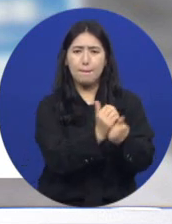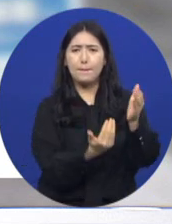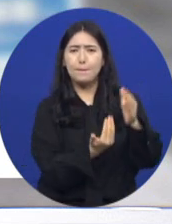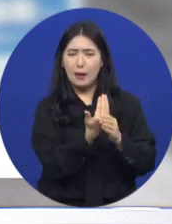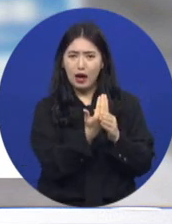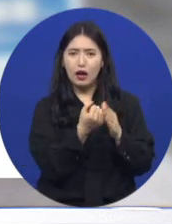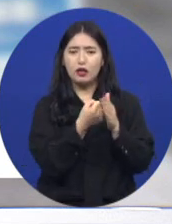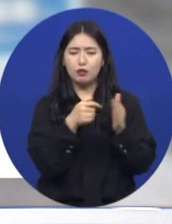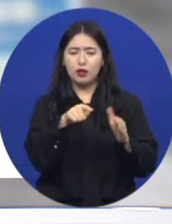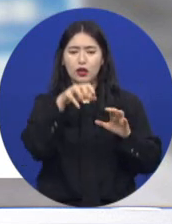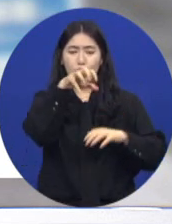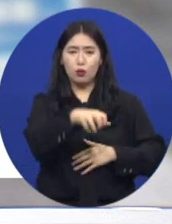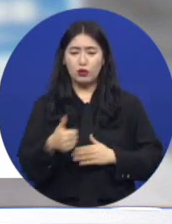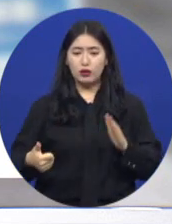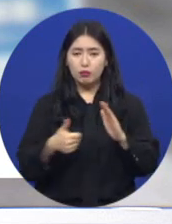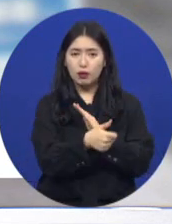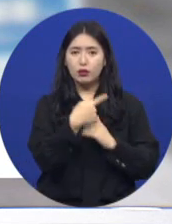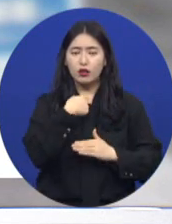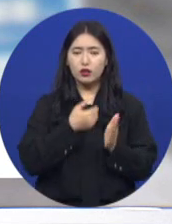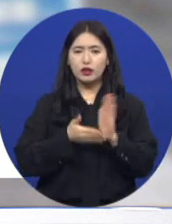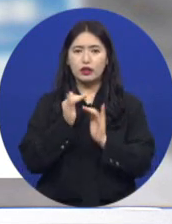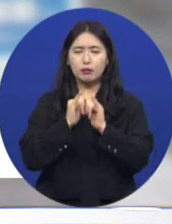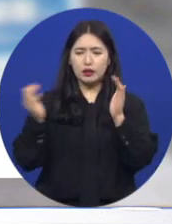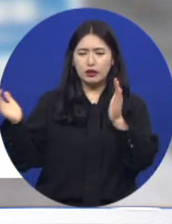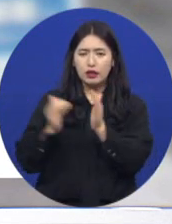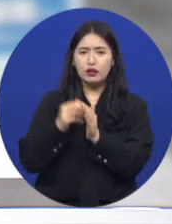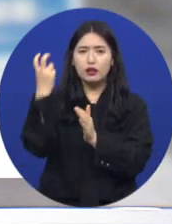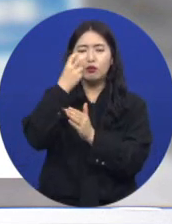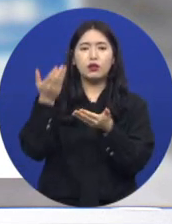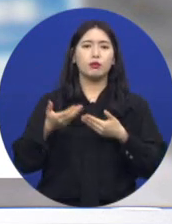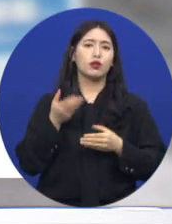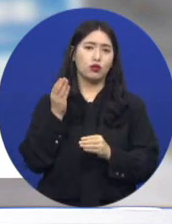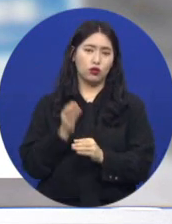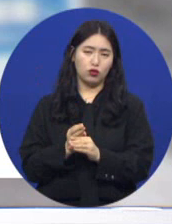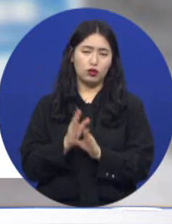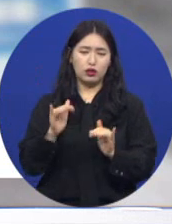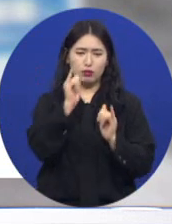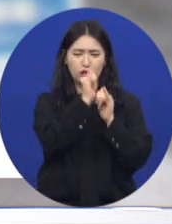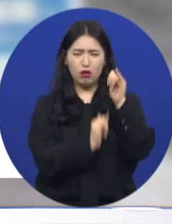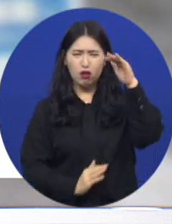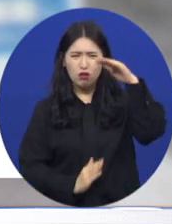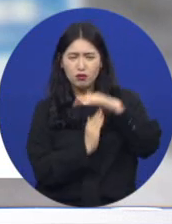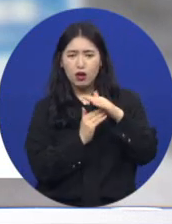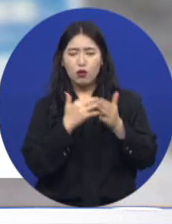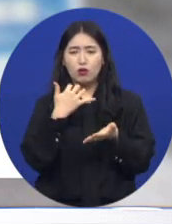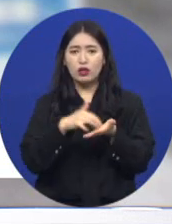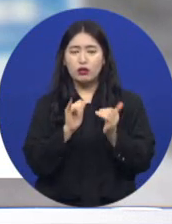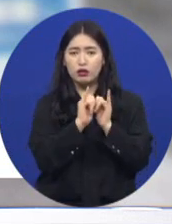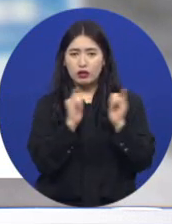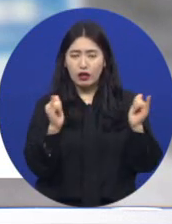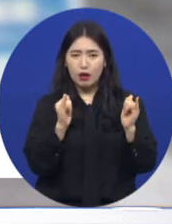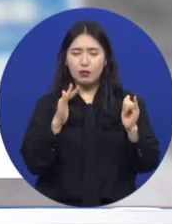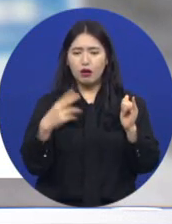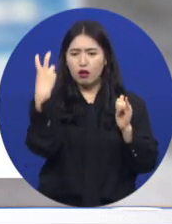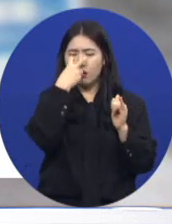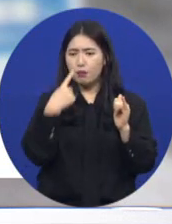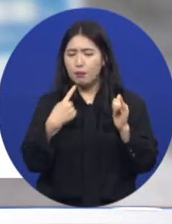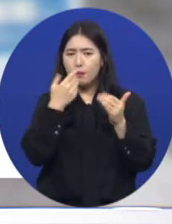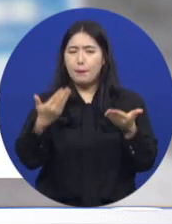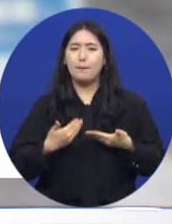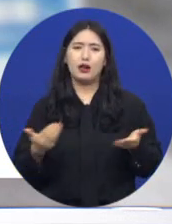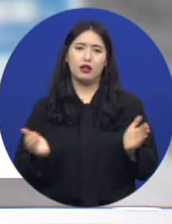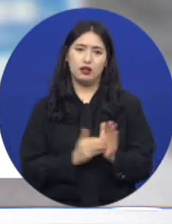발생하면서 이곳을 방문했던 시민들까지 검사를 받고 있는데요. 역대 최다 인원이 검사를 받은 것으로